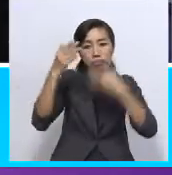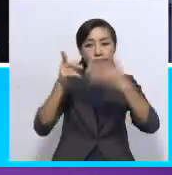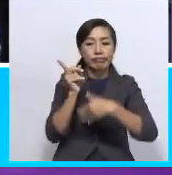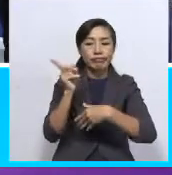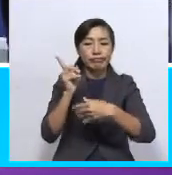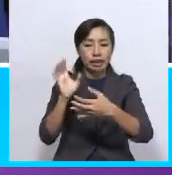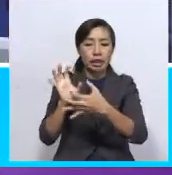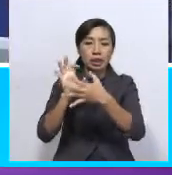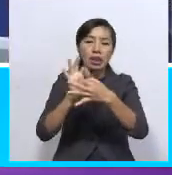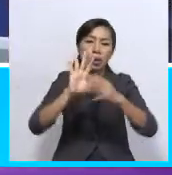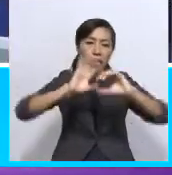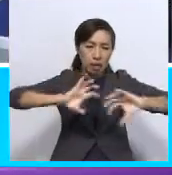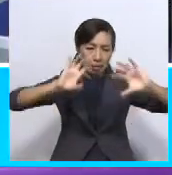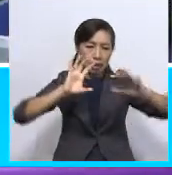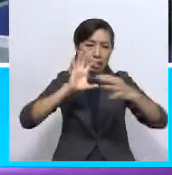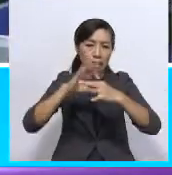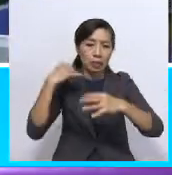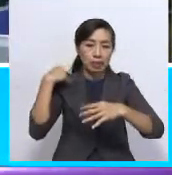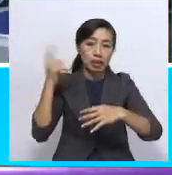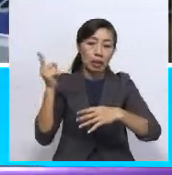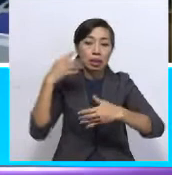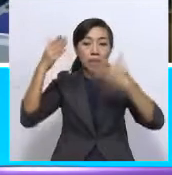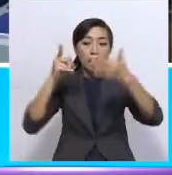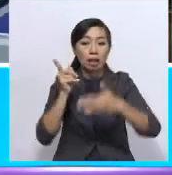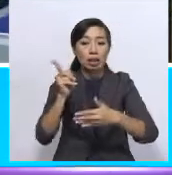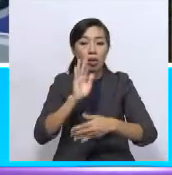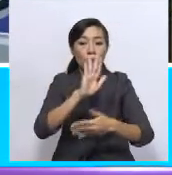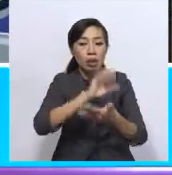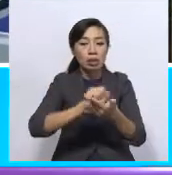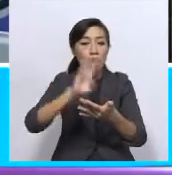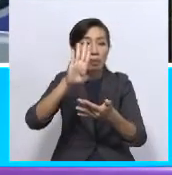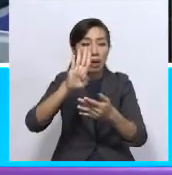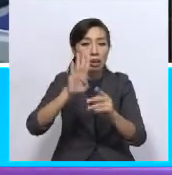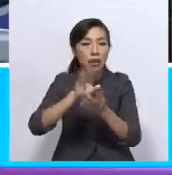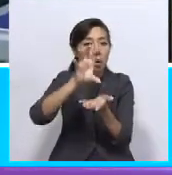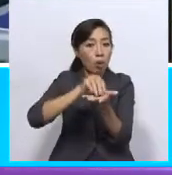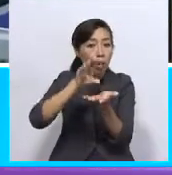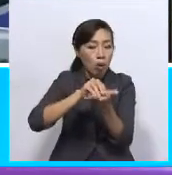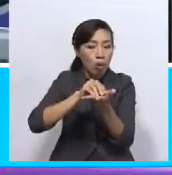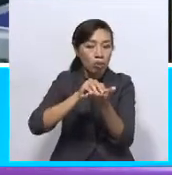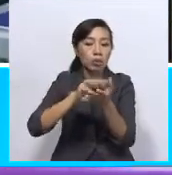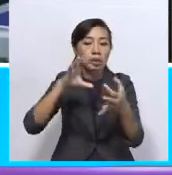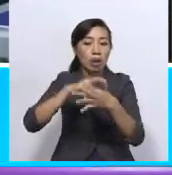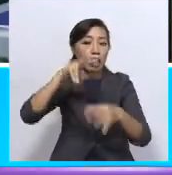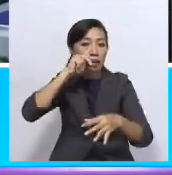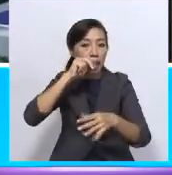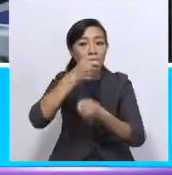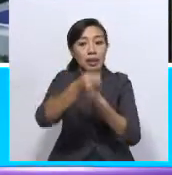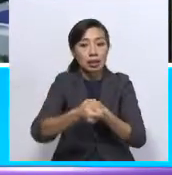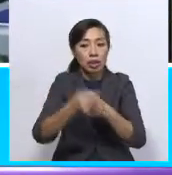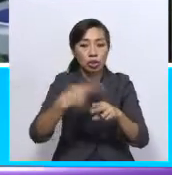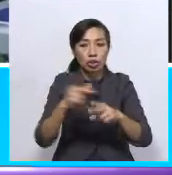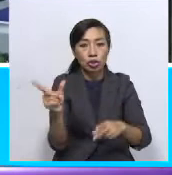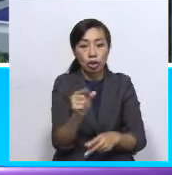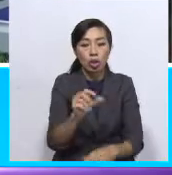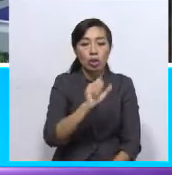ในส่วนหนึ่งของภาครัฐนะครับโดยนิทรรศการส่วนจัดแสดงนี้ก็เป็นของสถาบันสารสนเทศทรัพยากรน้ำนะครับและการเกษตรหรือว่าสสน